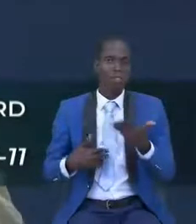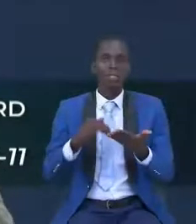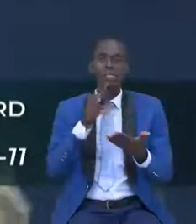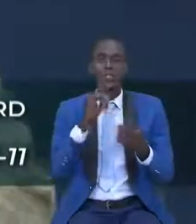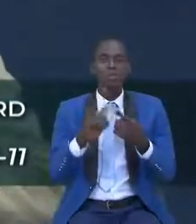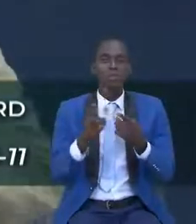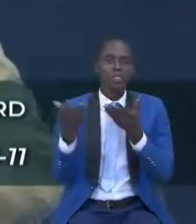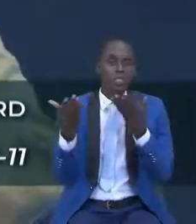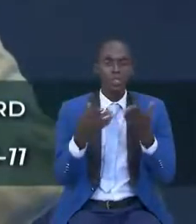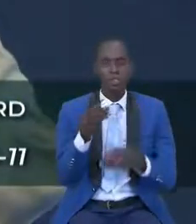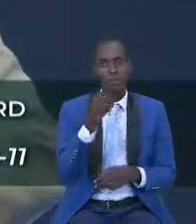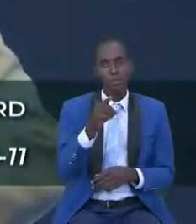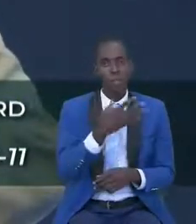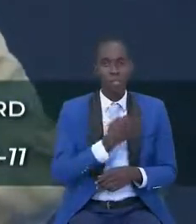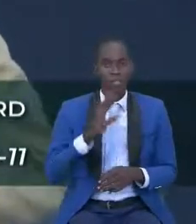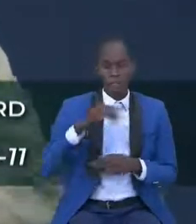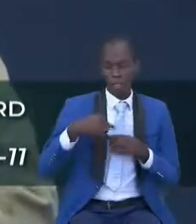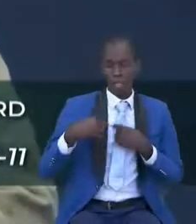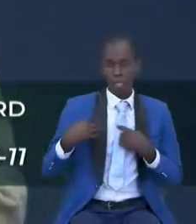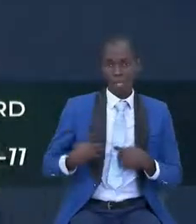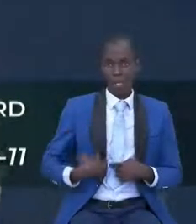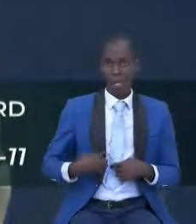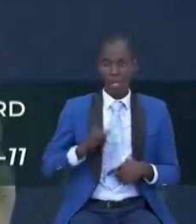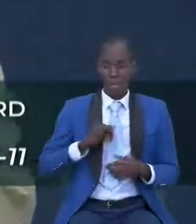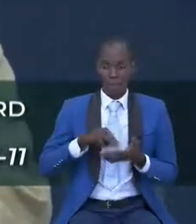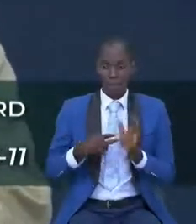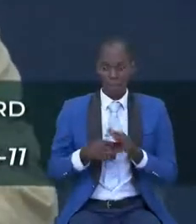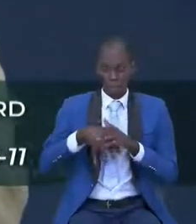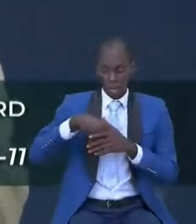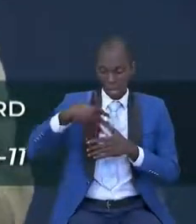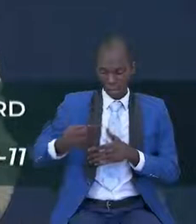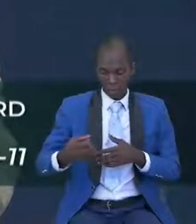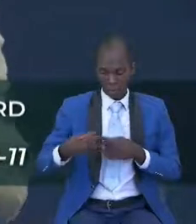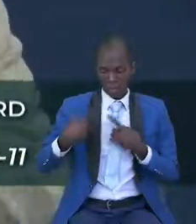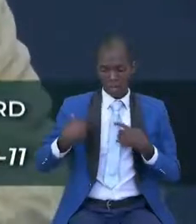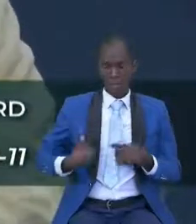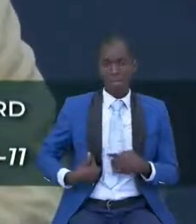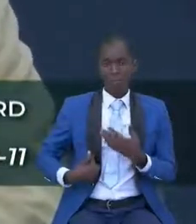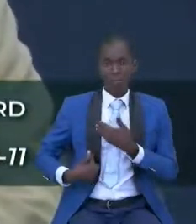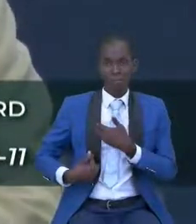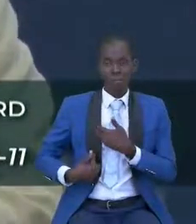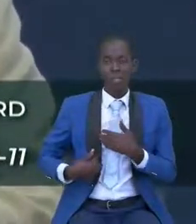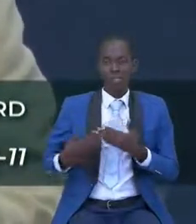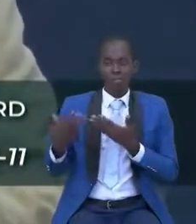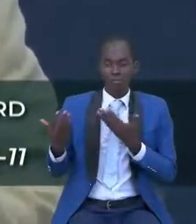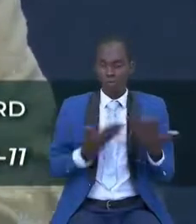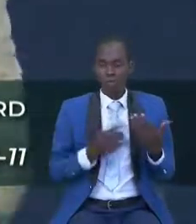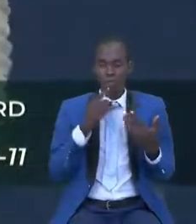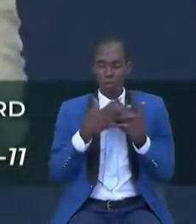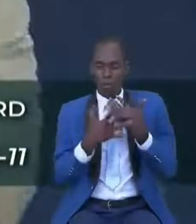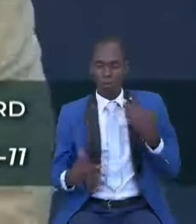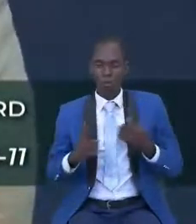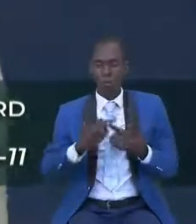as dans ton corps là-bas, c'est pour te servir. Et même ton cœur, le cœur physique qui pompe le